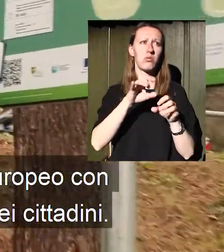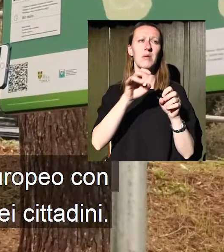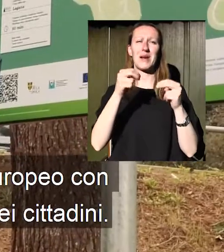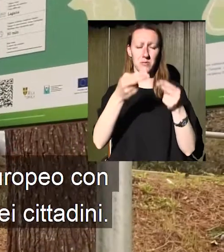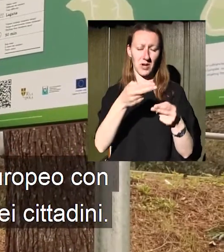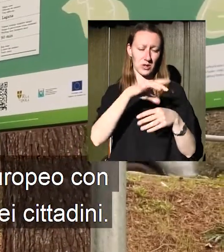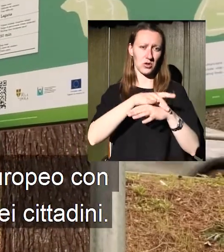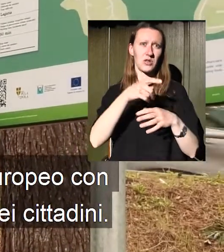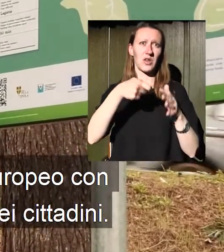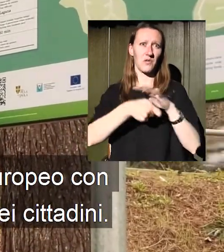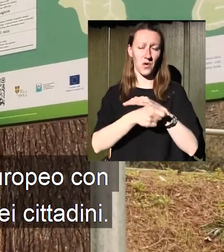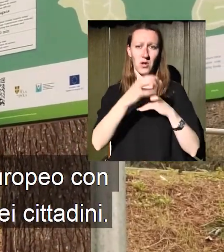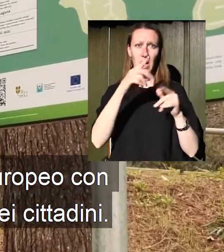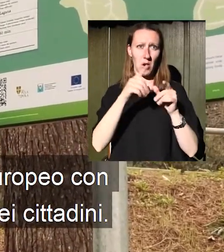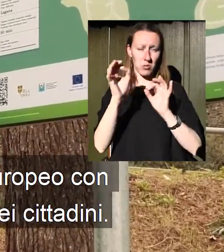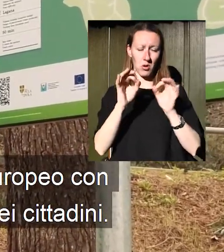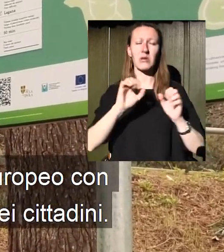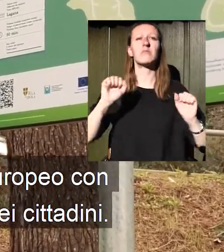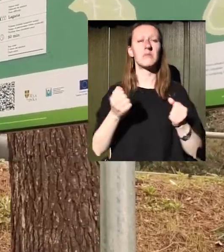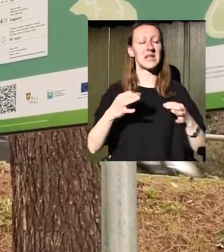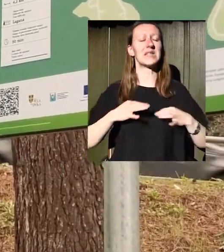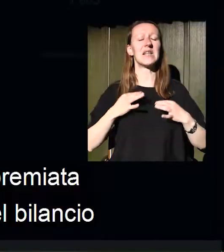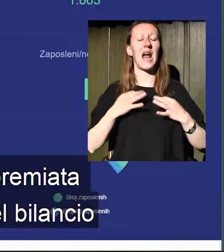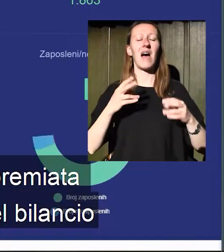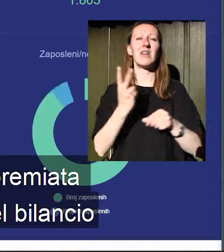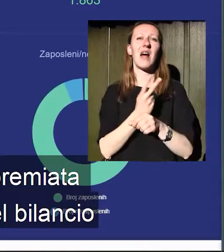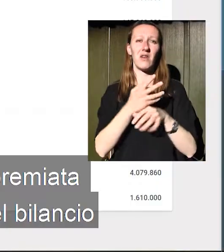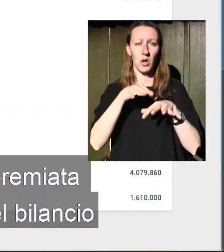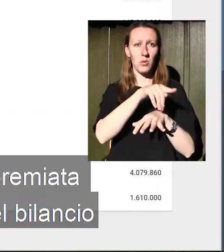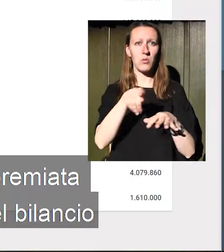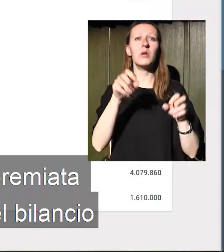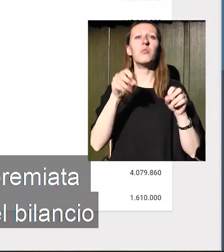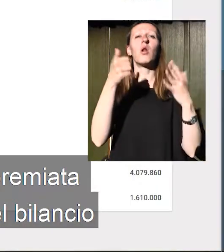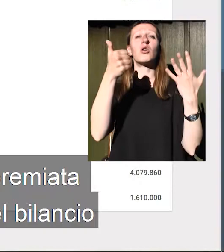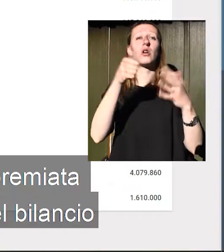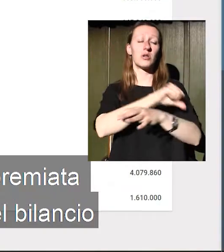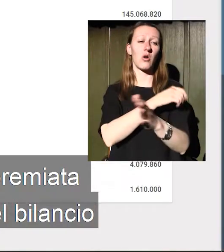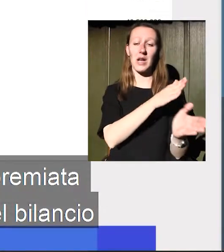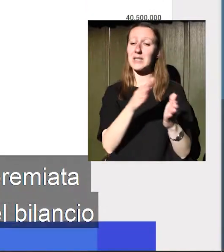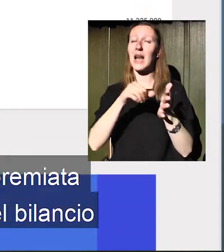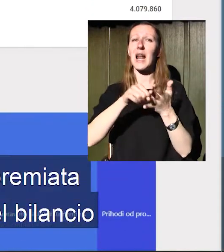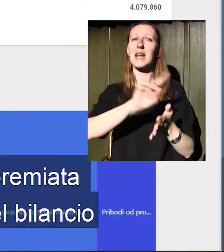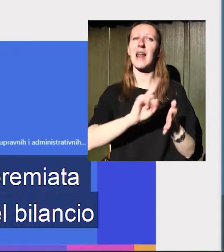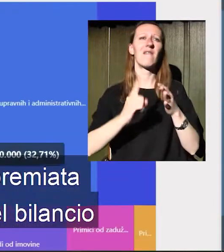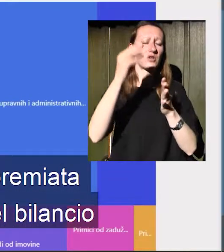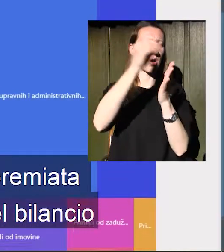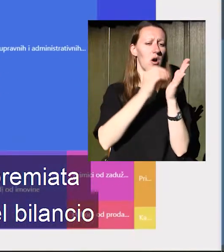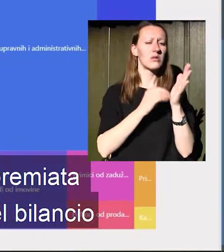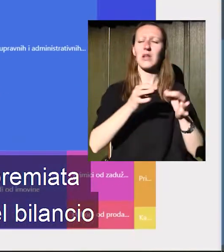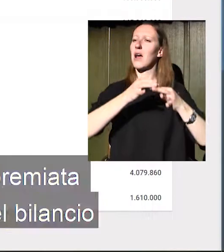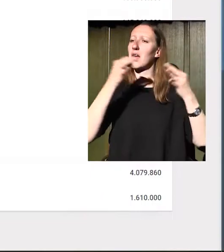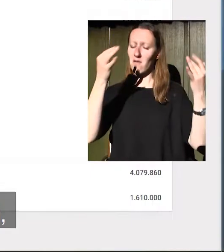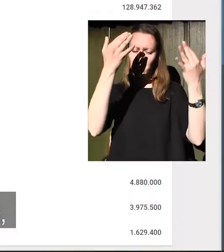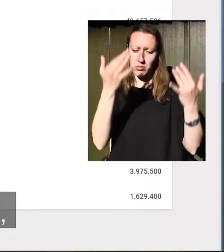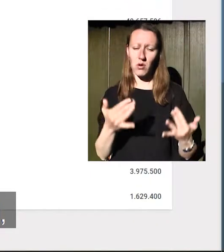Europskog socijalnog fonda s ciljem promicanja zdravijih navika građana. Pula je 6. godinu za redom nagrađena najvišom ocjenom za transparentnost